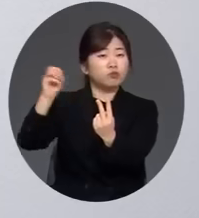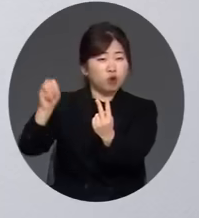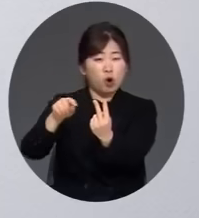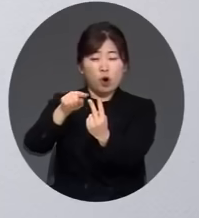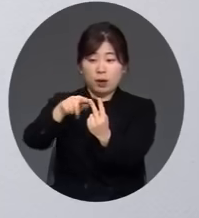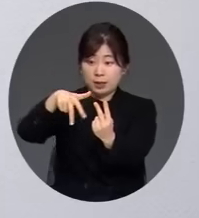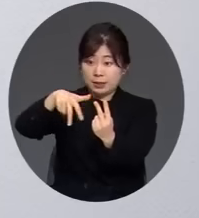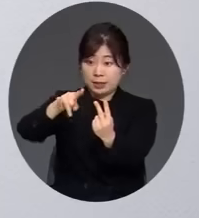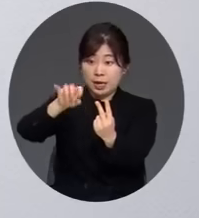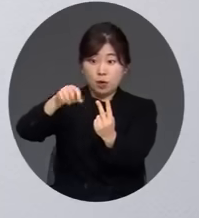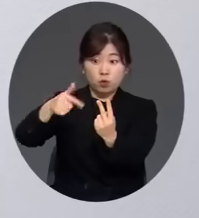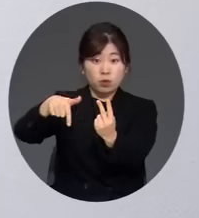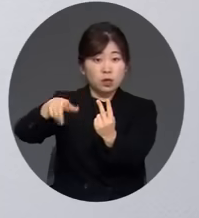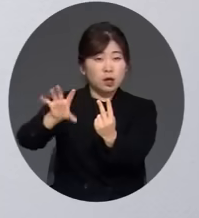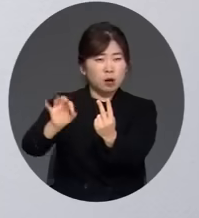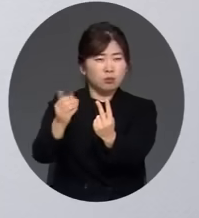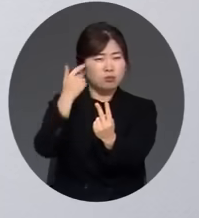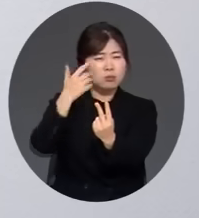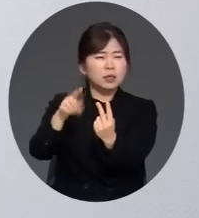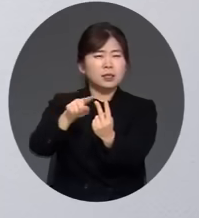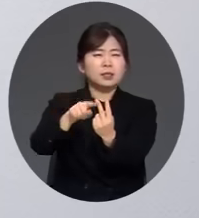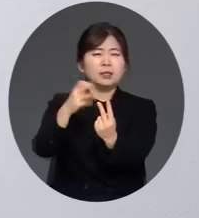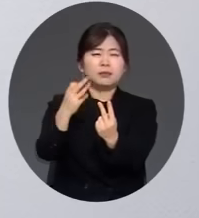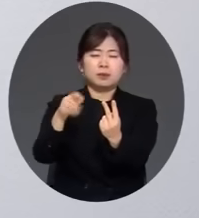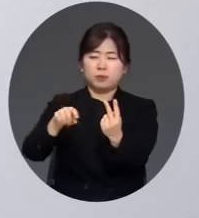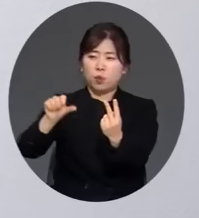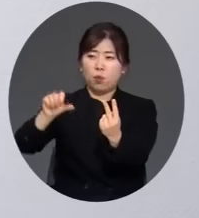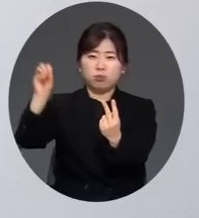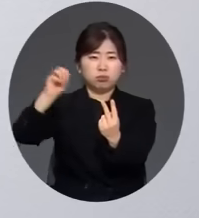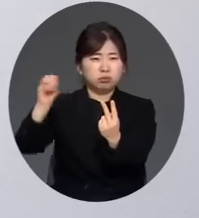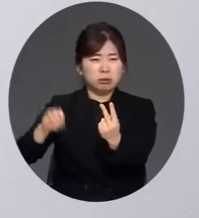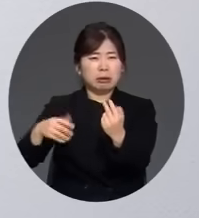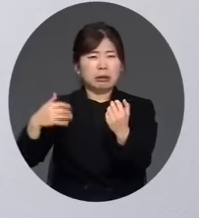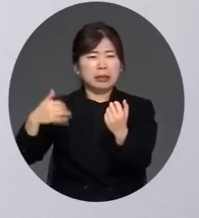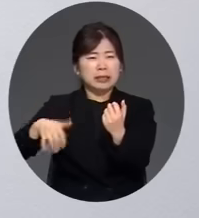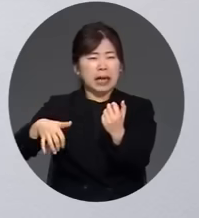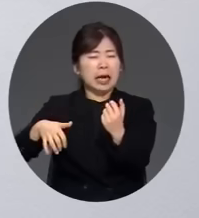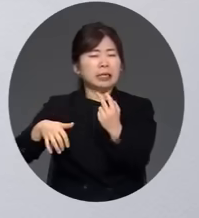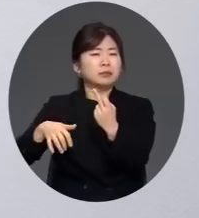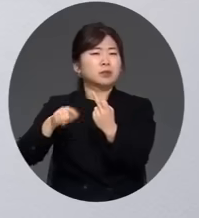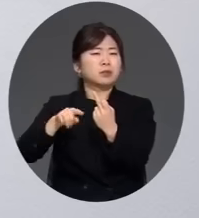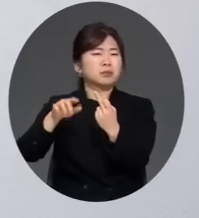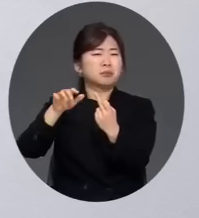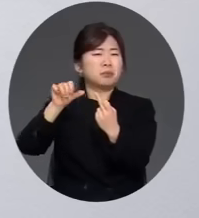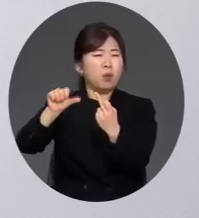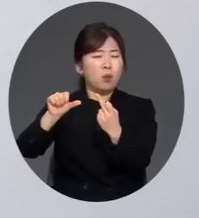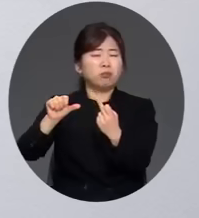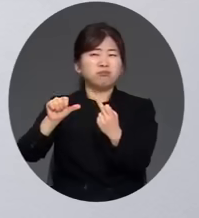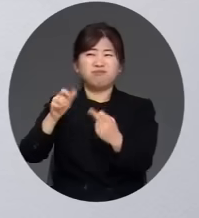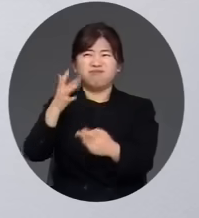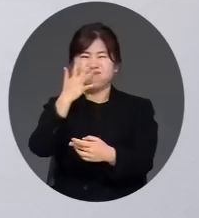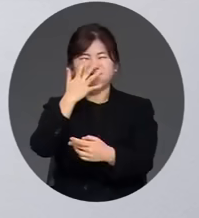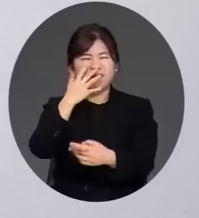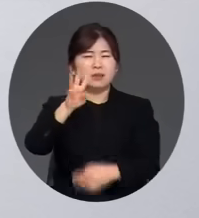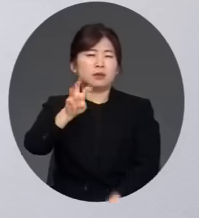제윤경 전국회의원 13.5 기타 후보 12.9 지지후보 없음